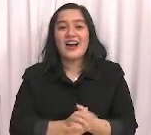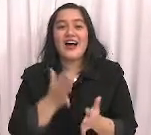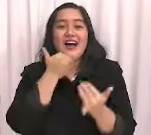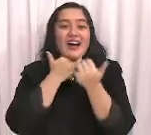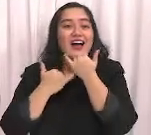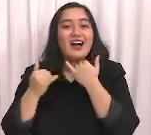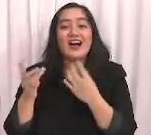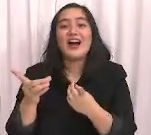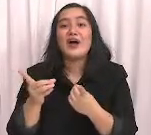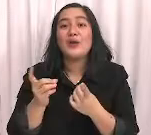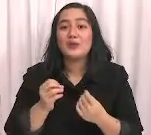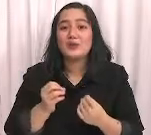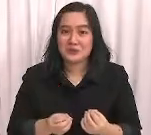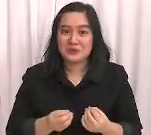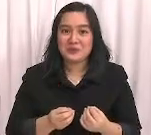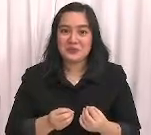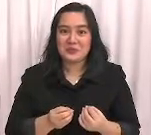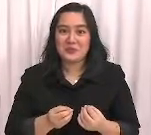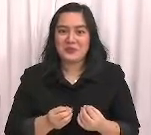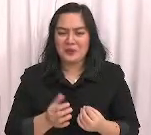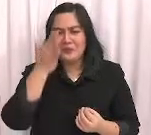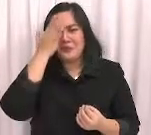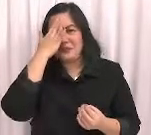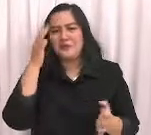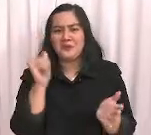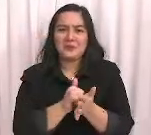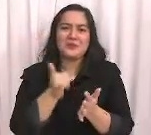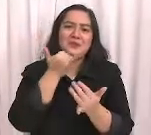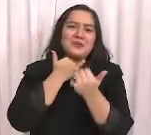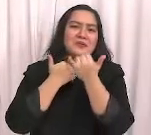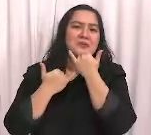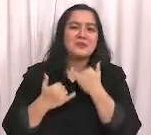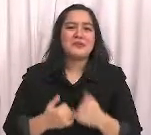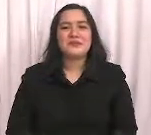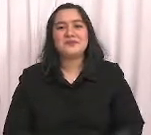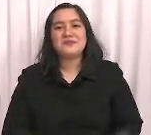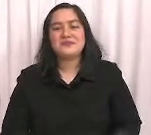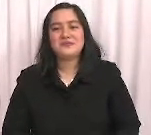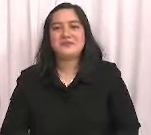Yung limitation ng submission ng babae. Yeah, amen.